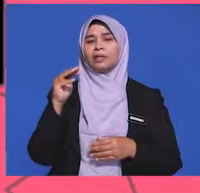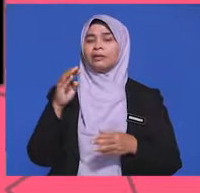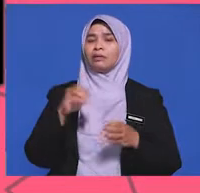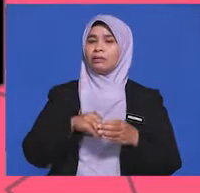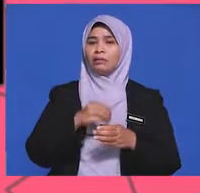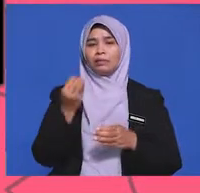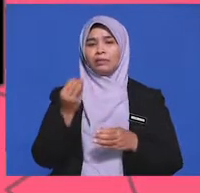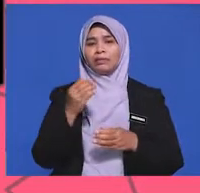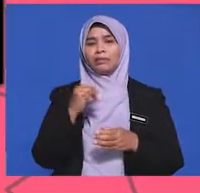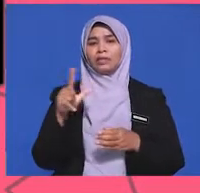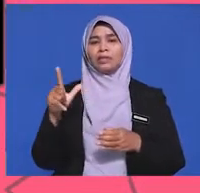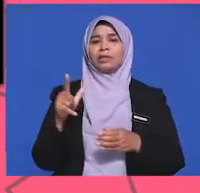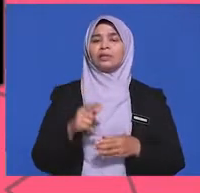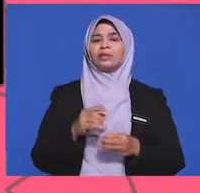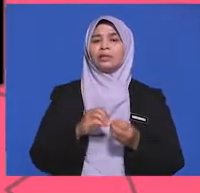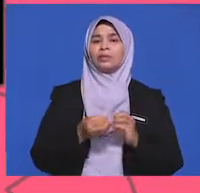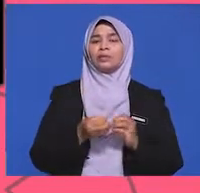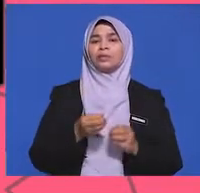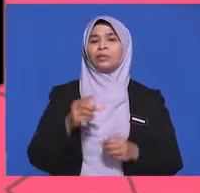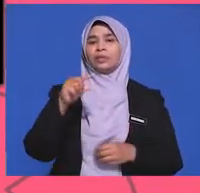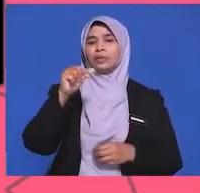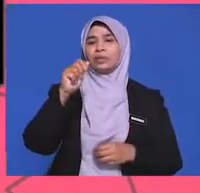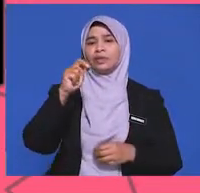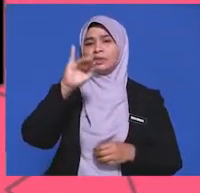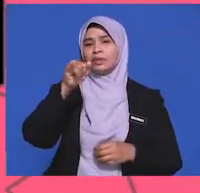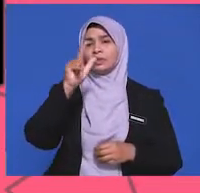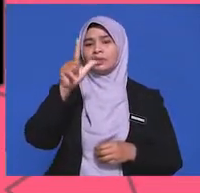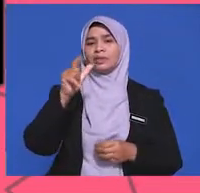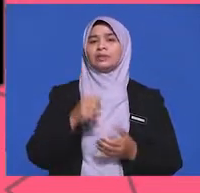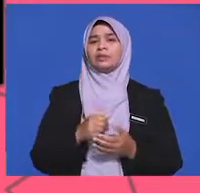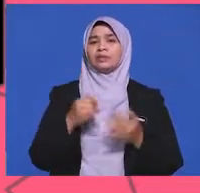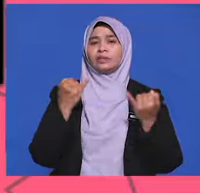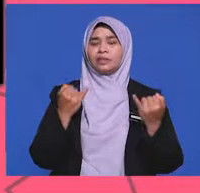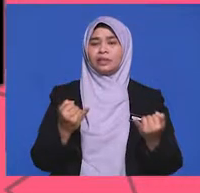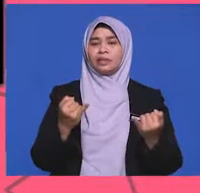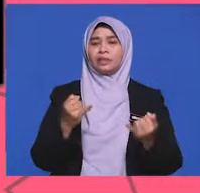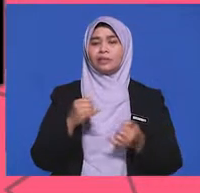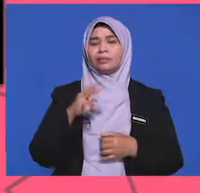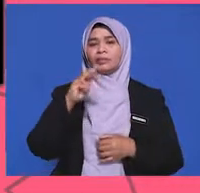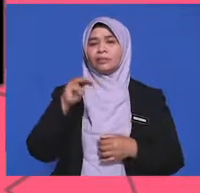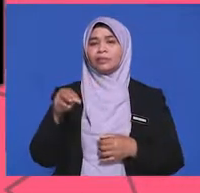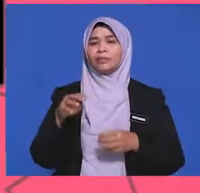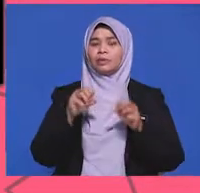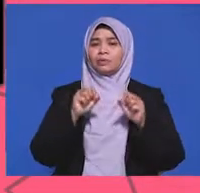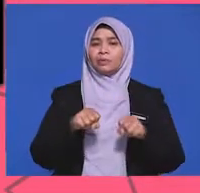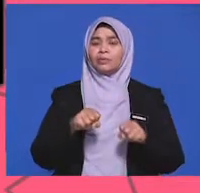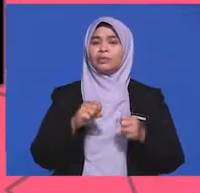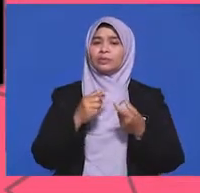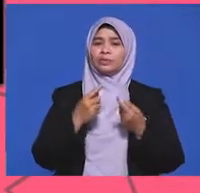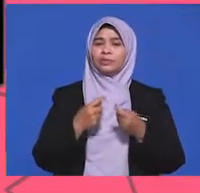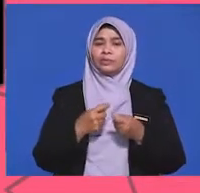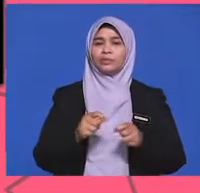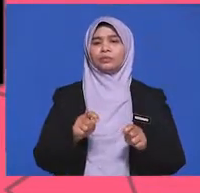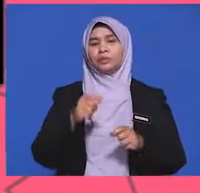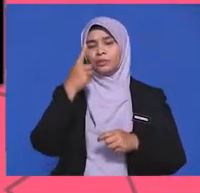yang diperolehi adalah nombor ganjil. Sekarang, murid-murid boleh mencuba